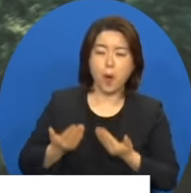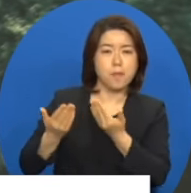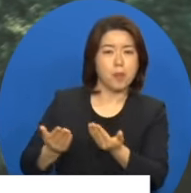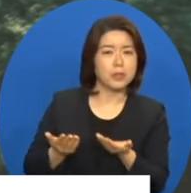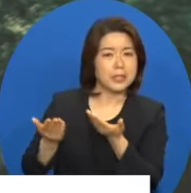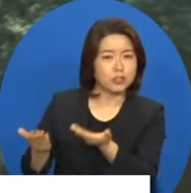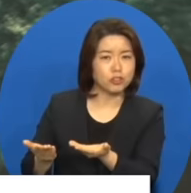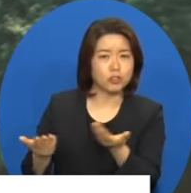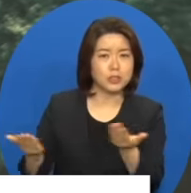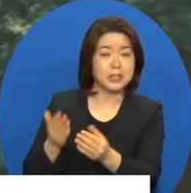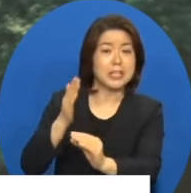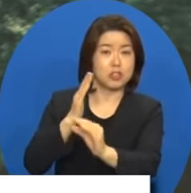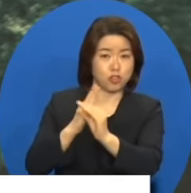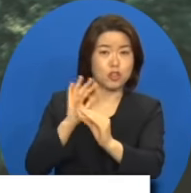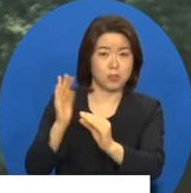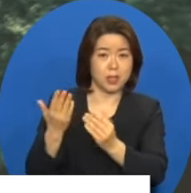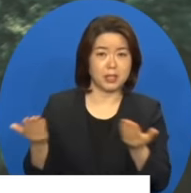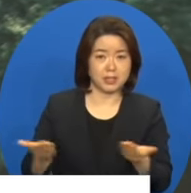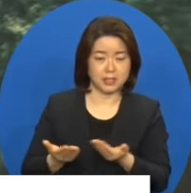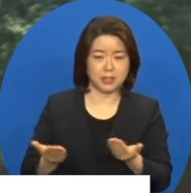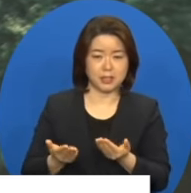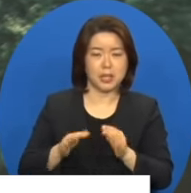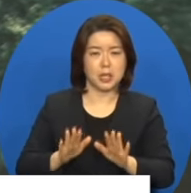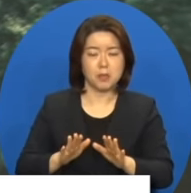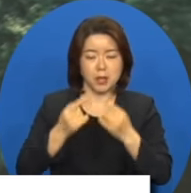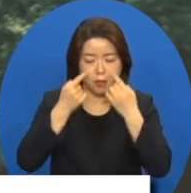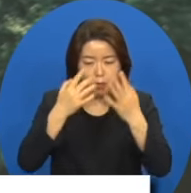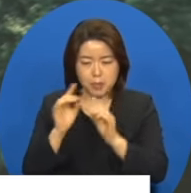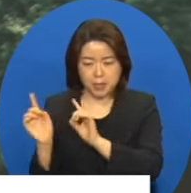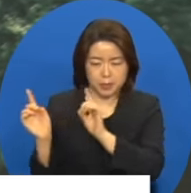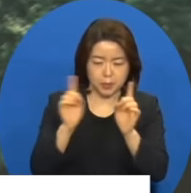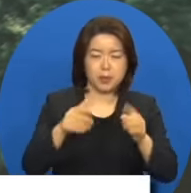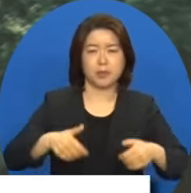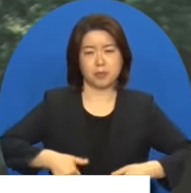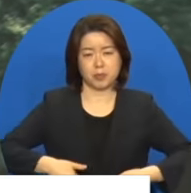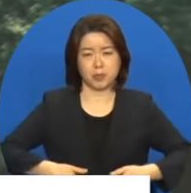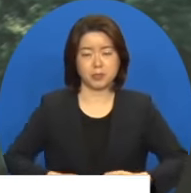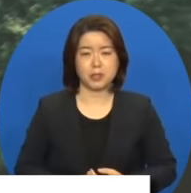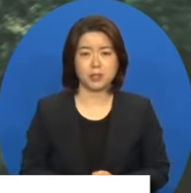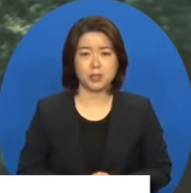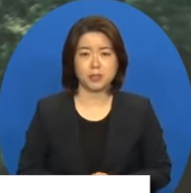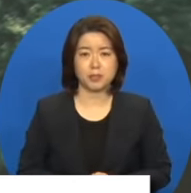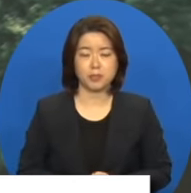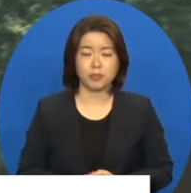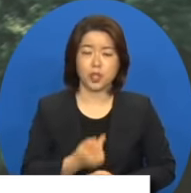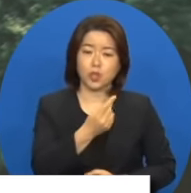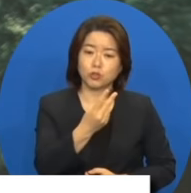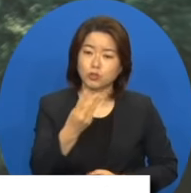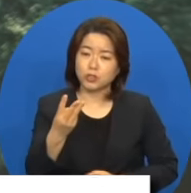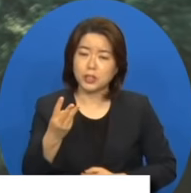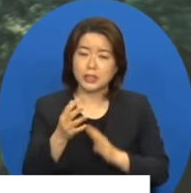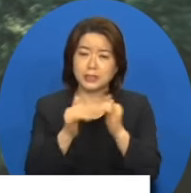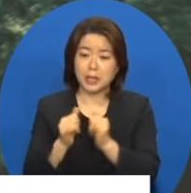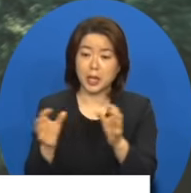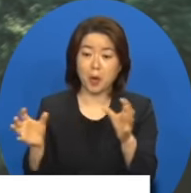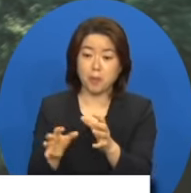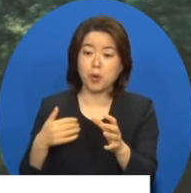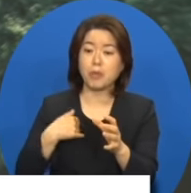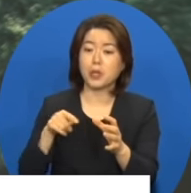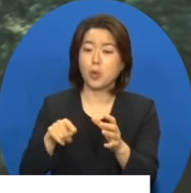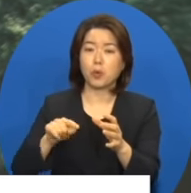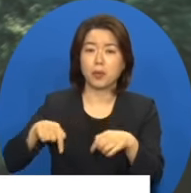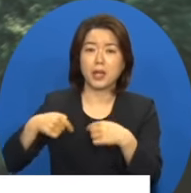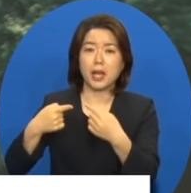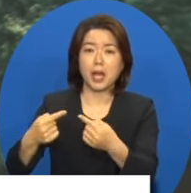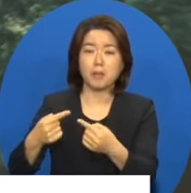일을 이번에 분명하게 회복해야 합니다. 두세 사람이 모인 곳에 나도 그들 중에 함께